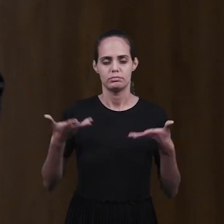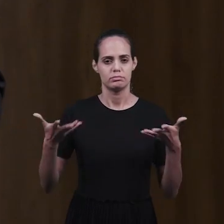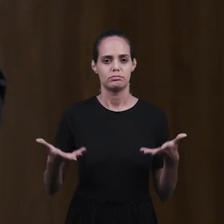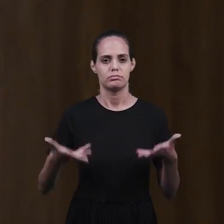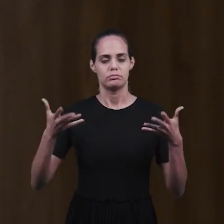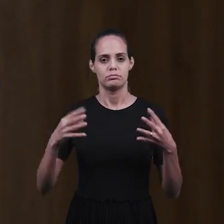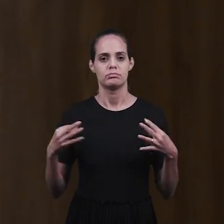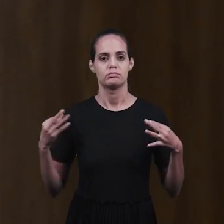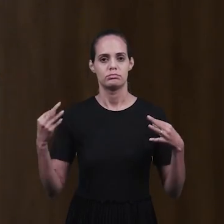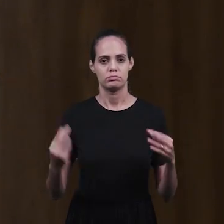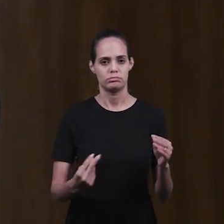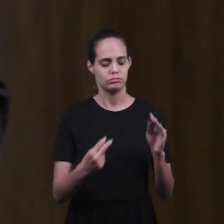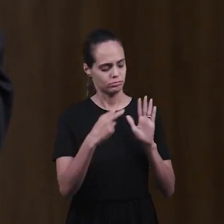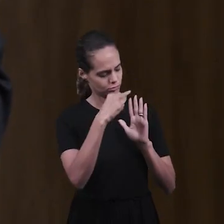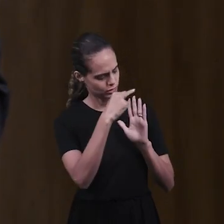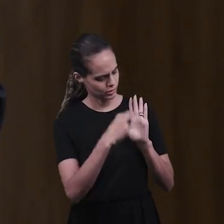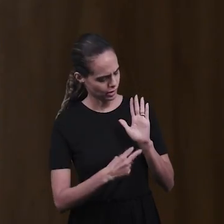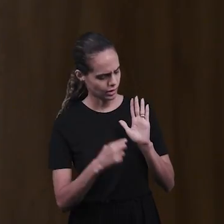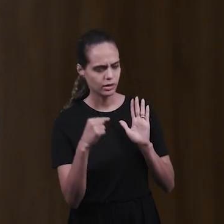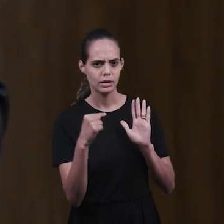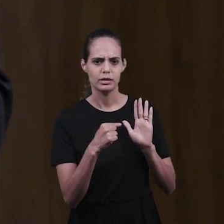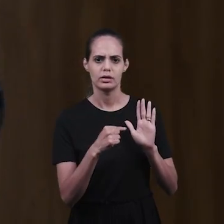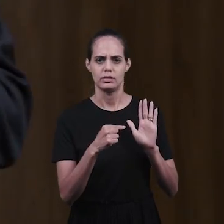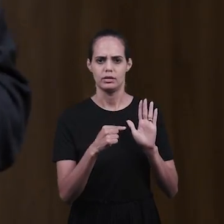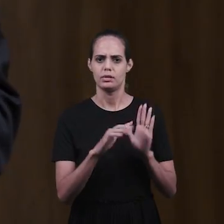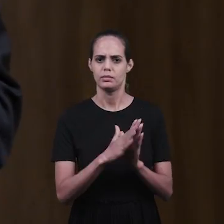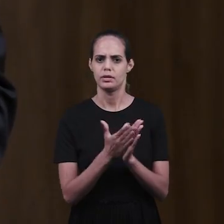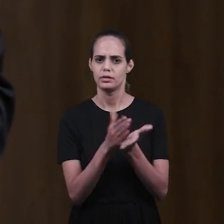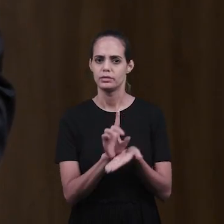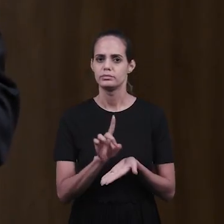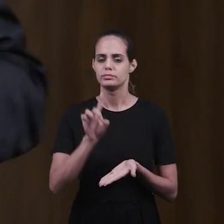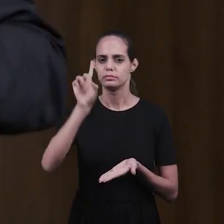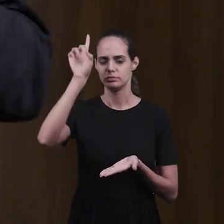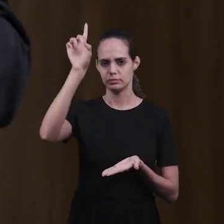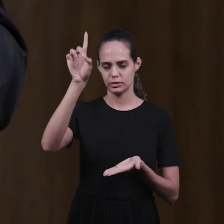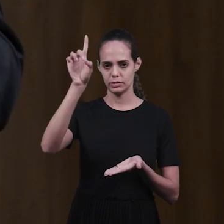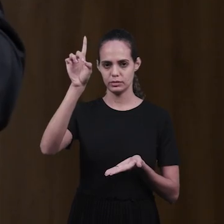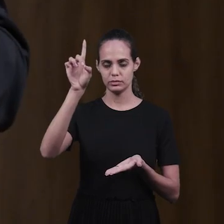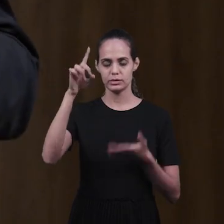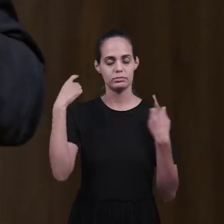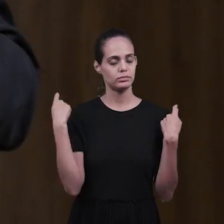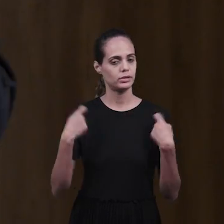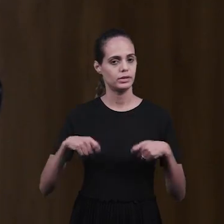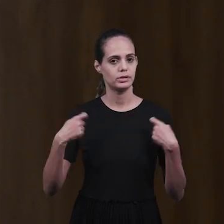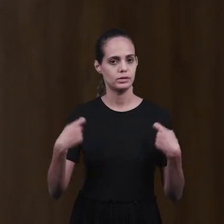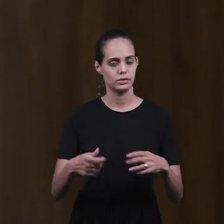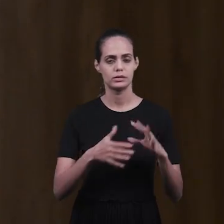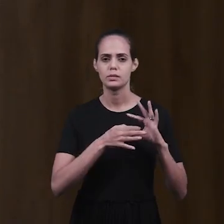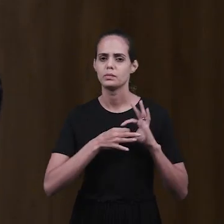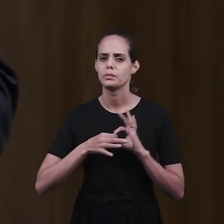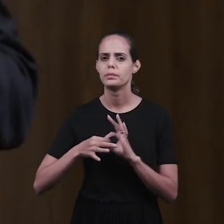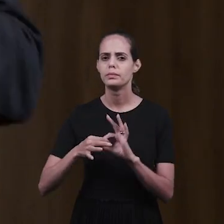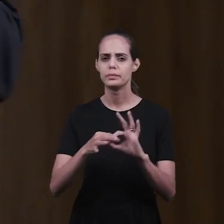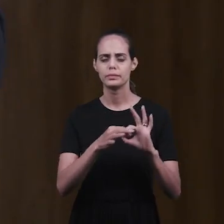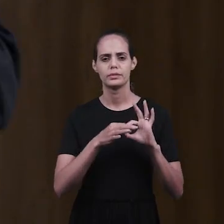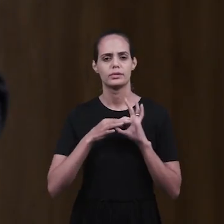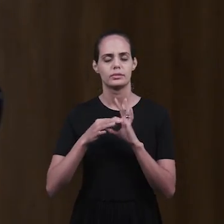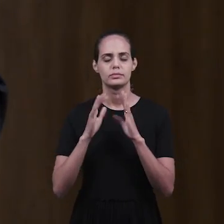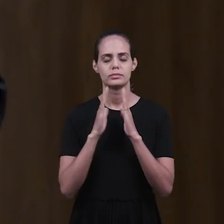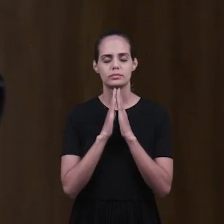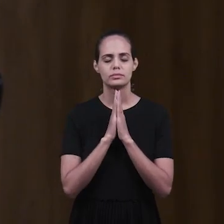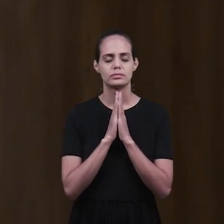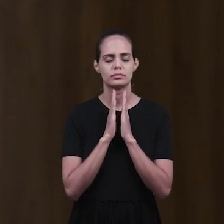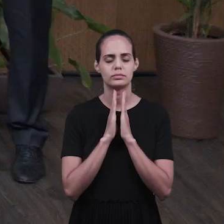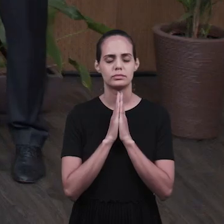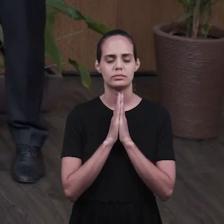nous encourageons que tous puissent lire et étudier la parole de Dieu et qu'ils le fassent en communion,